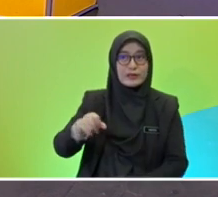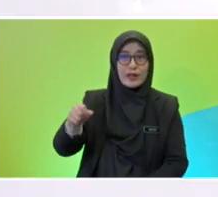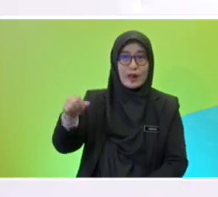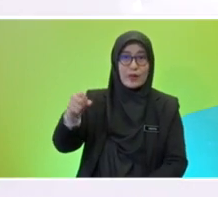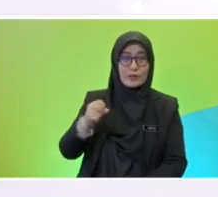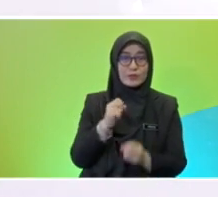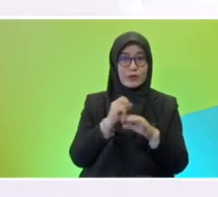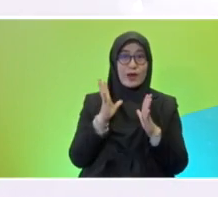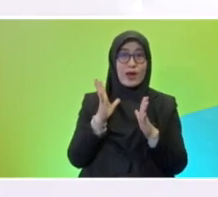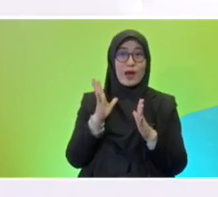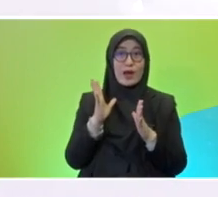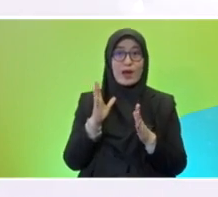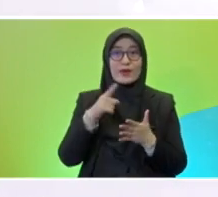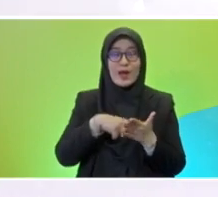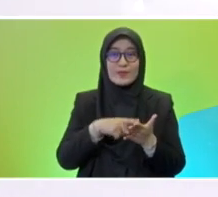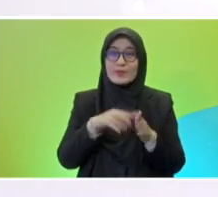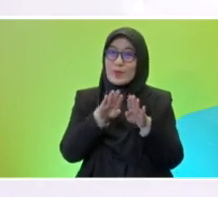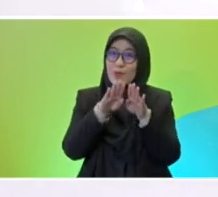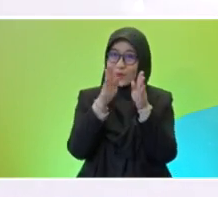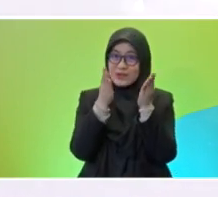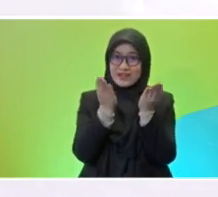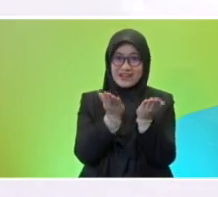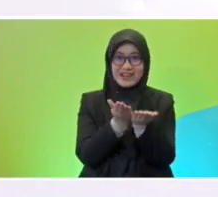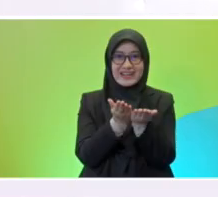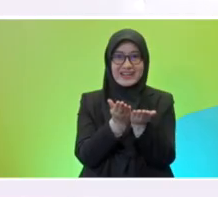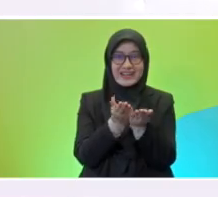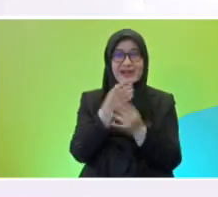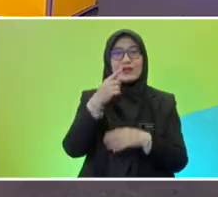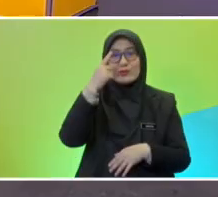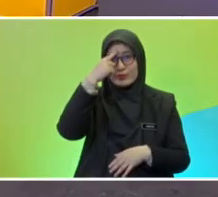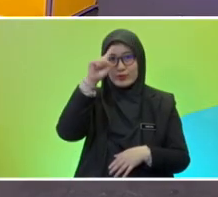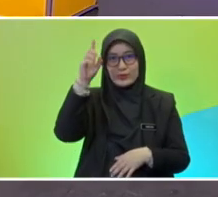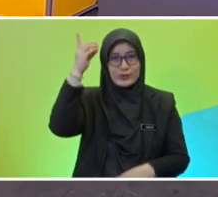ah dapat permainan bola lah hari ini semestinya